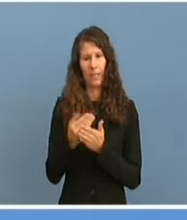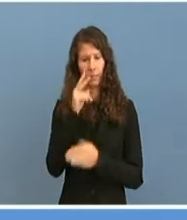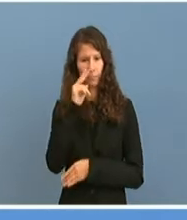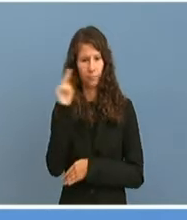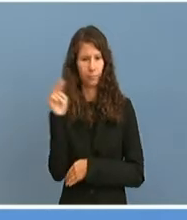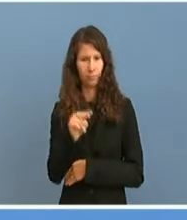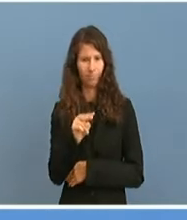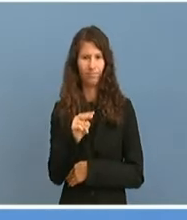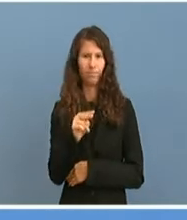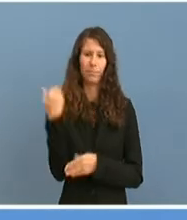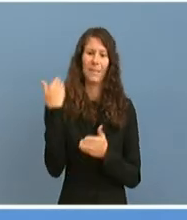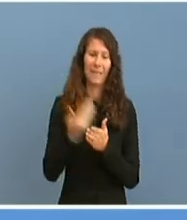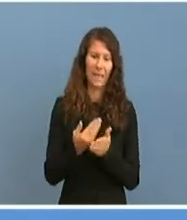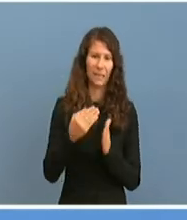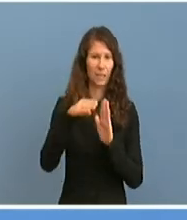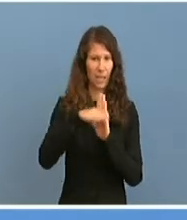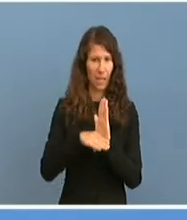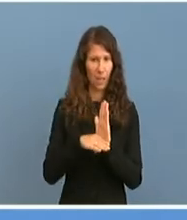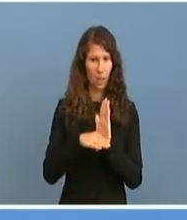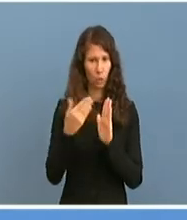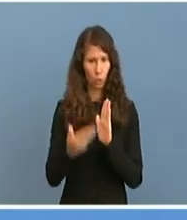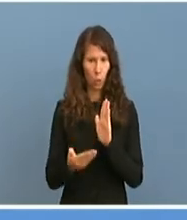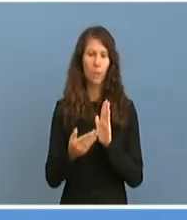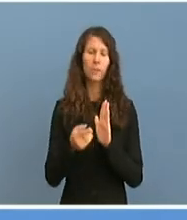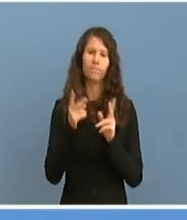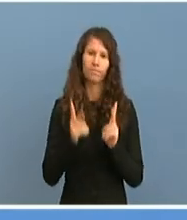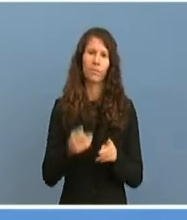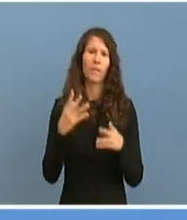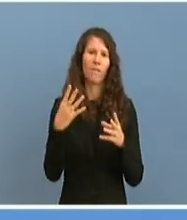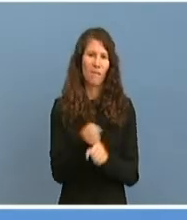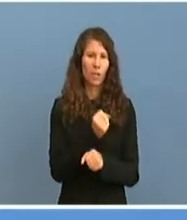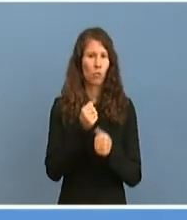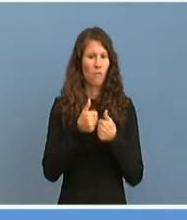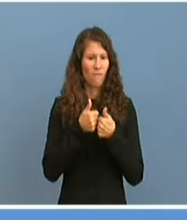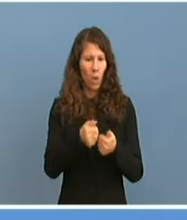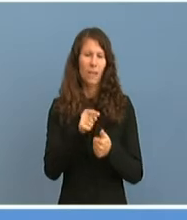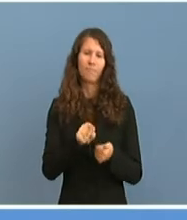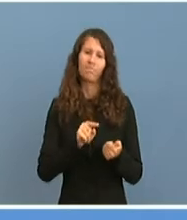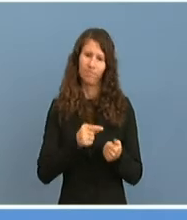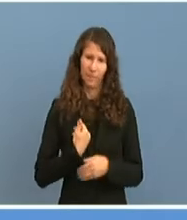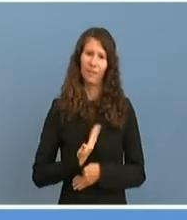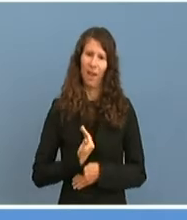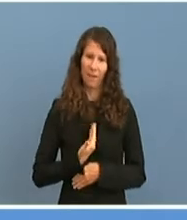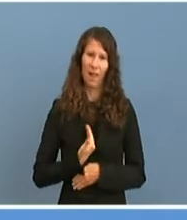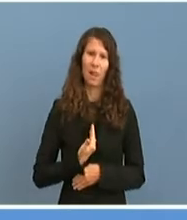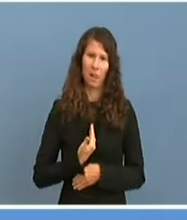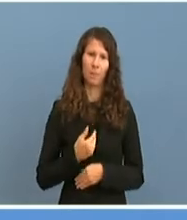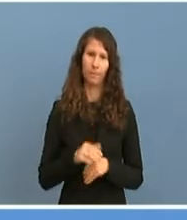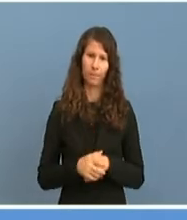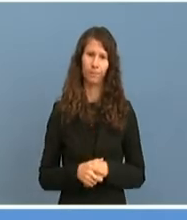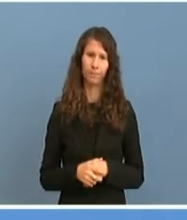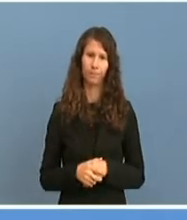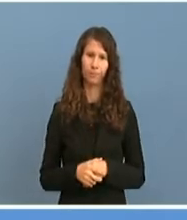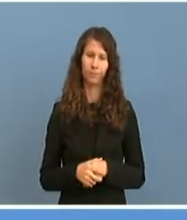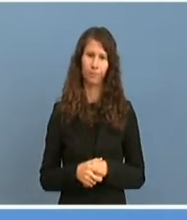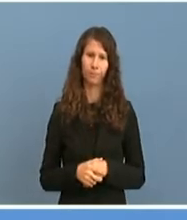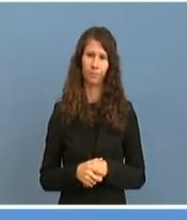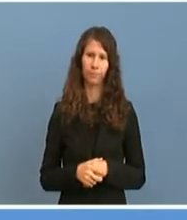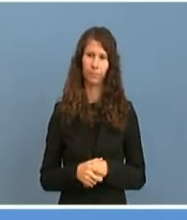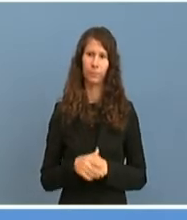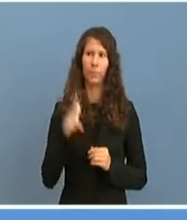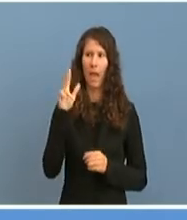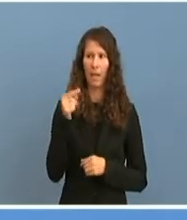bisher geltenden Regelungen zumindest Zweifel an der Verfassungsgemäßigkeit des Gesetzes bestünden. Herr